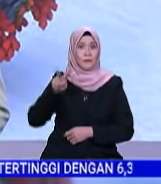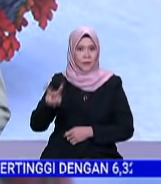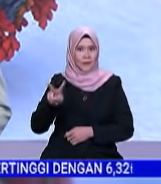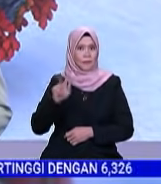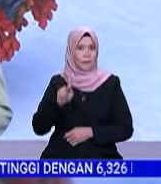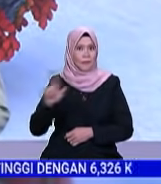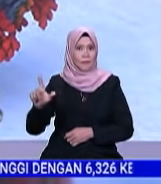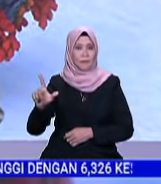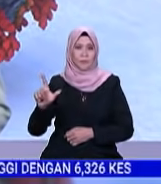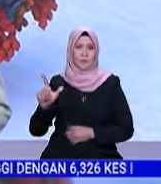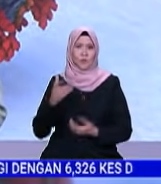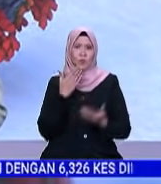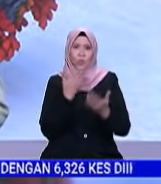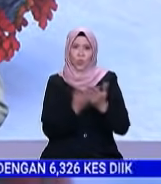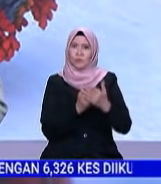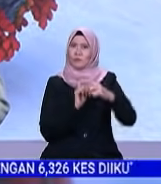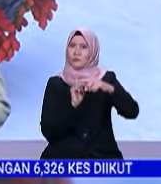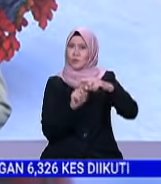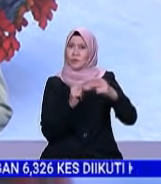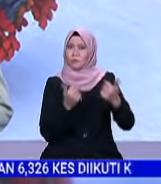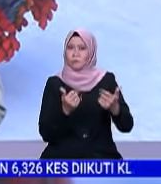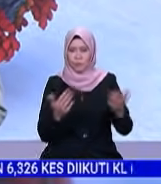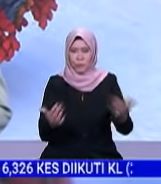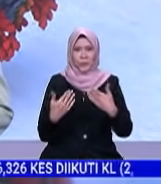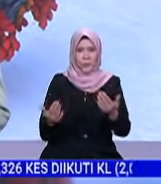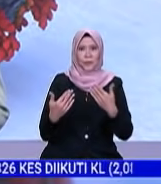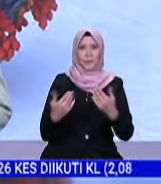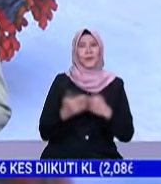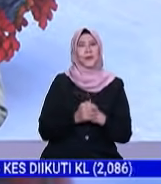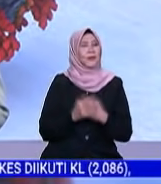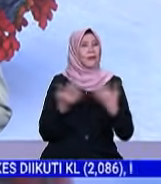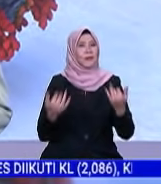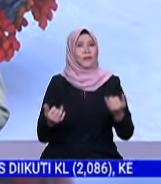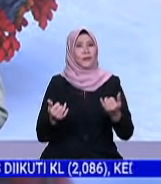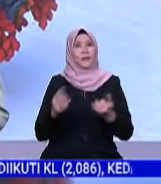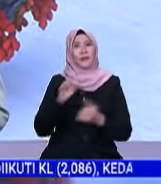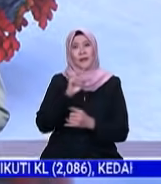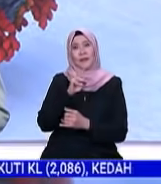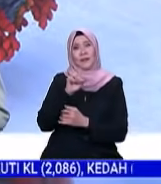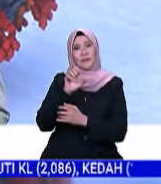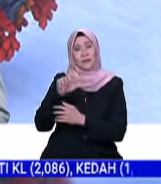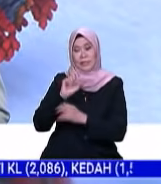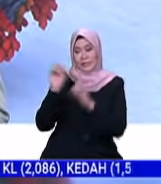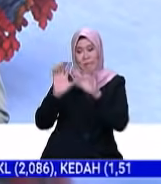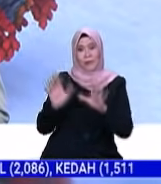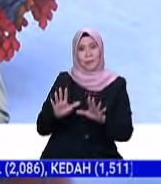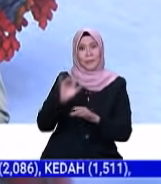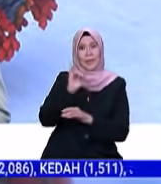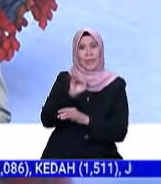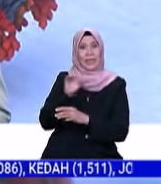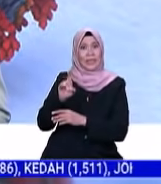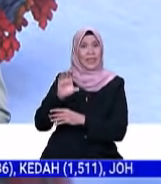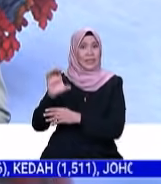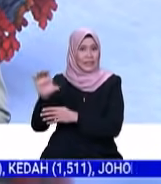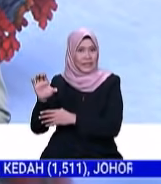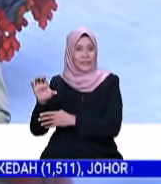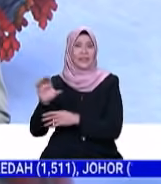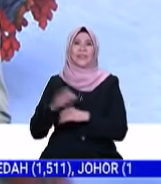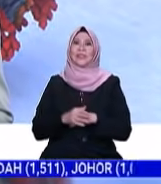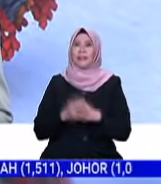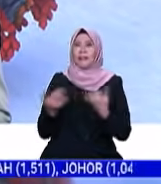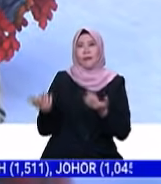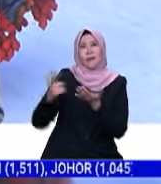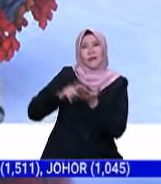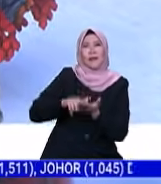Klang mendapat sambutan menggalakkan. Ini termasuk PPV Ideal Convention Center Shah Alam IDCC. Sazwani